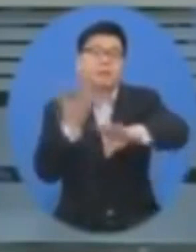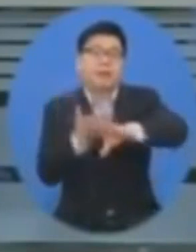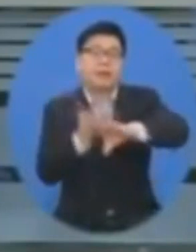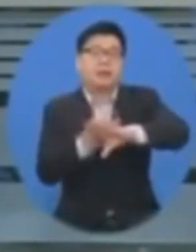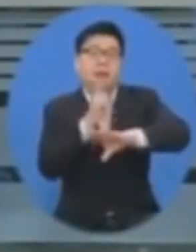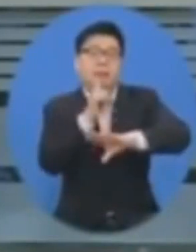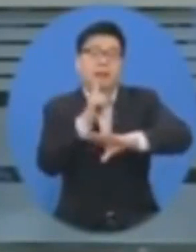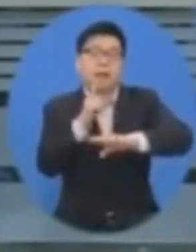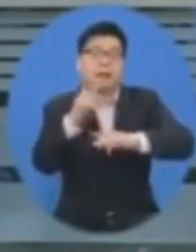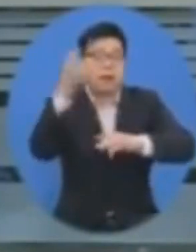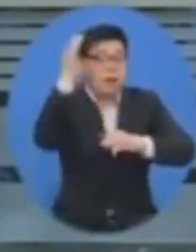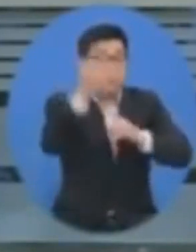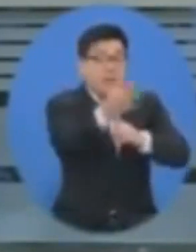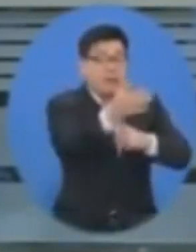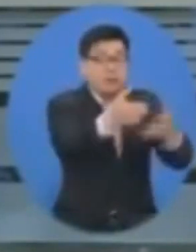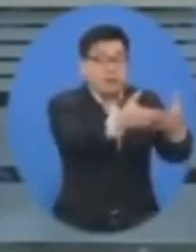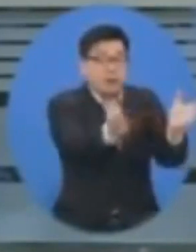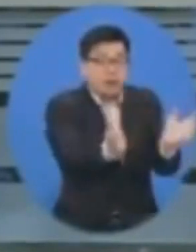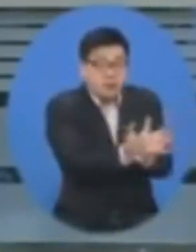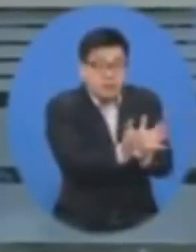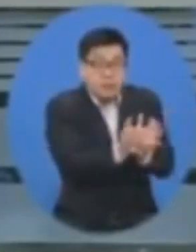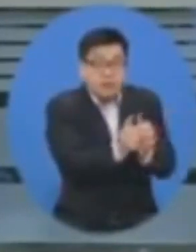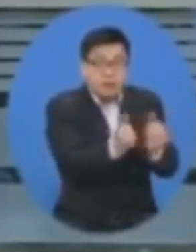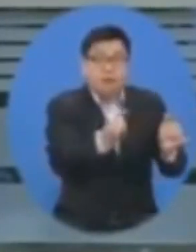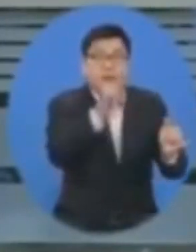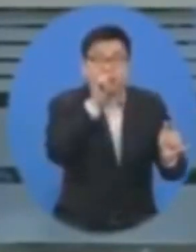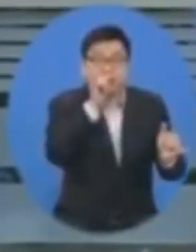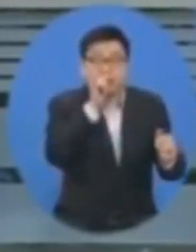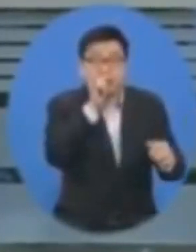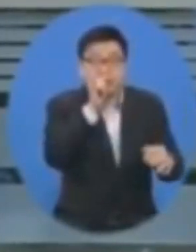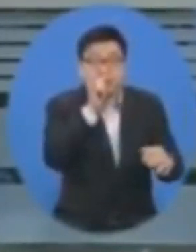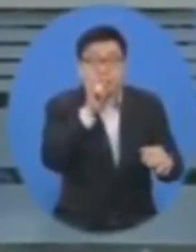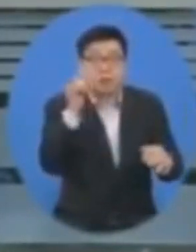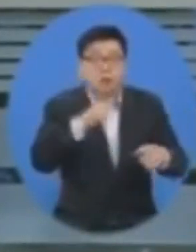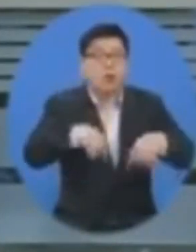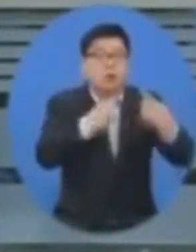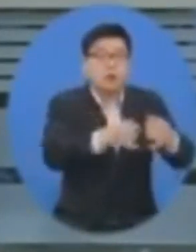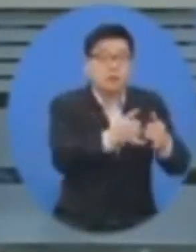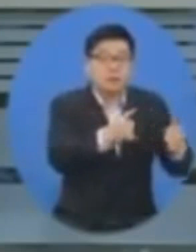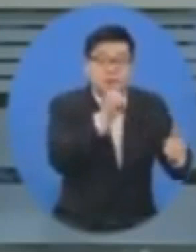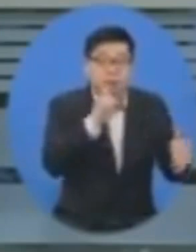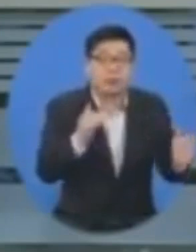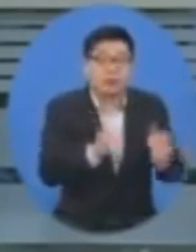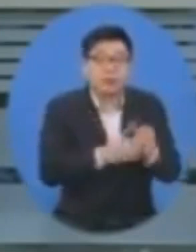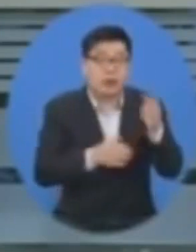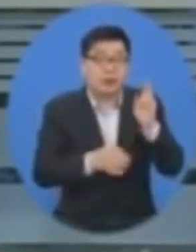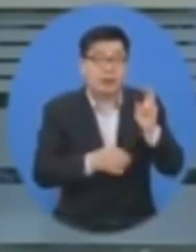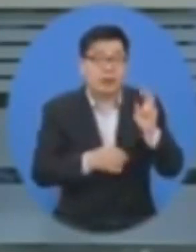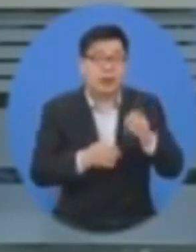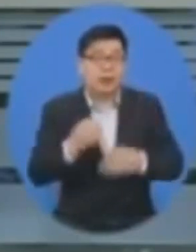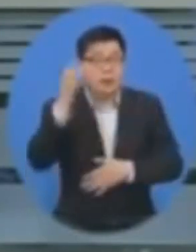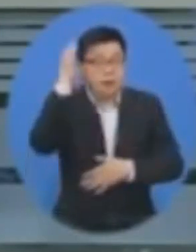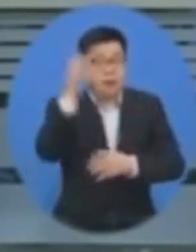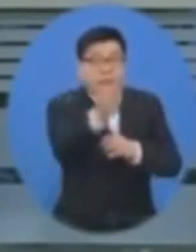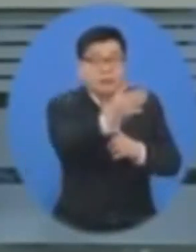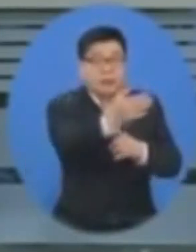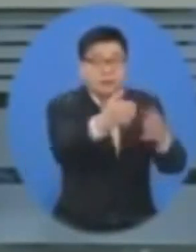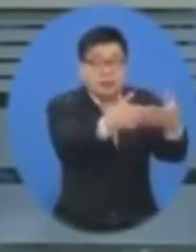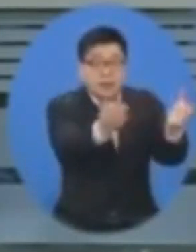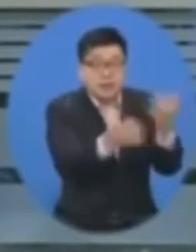주장했던 태극기 집회에 대해서 지지자들이 있었습니다. 또는 참석자들도 있었습니다. 그러니까 태극기 집회 참석자